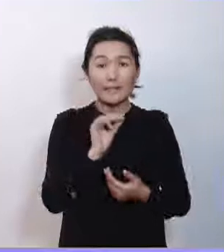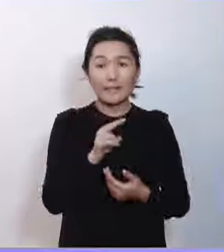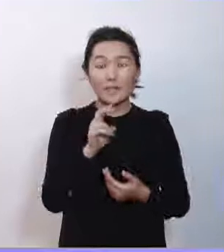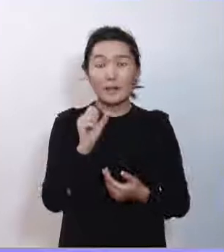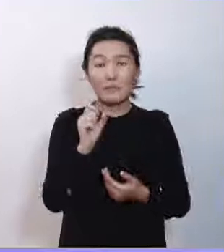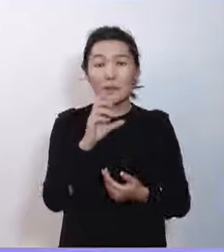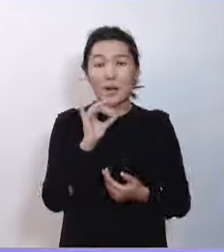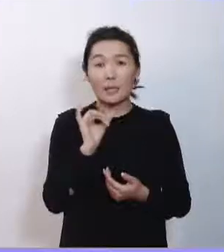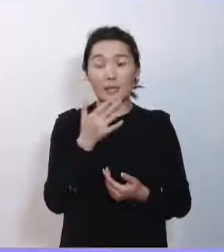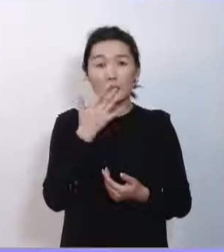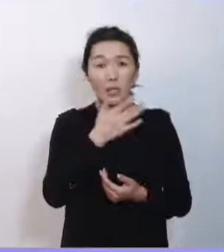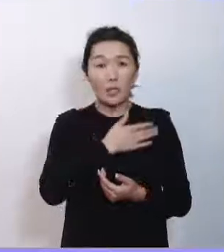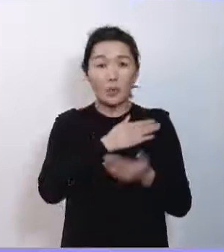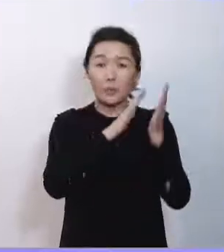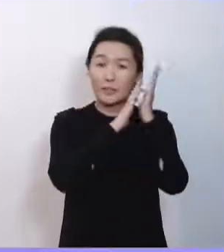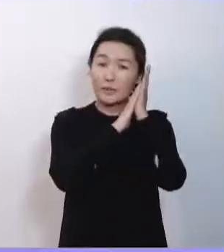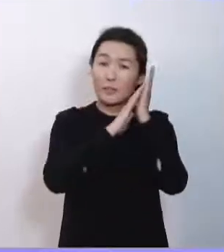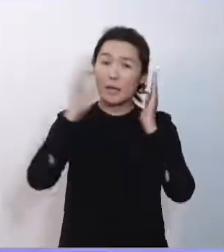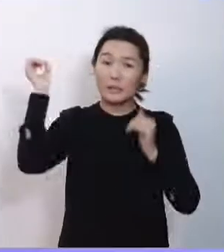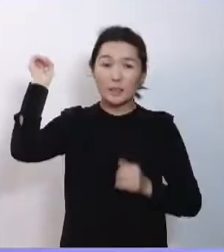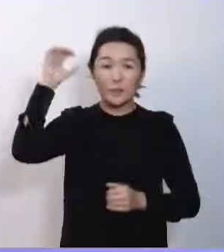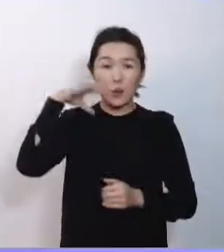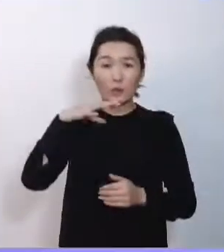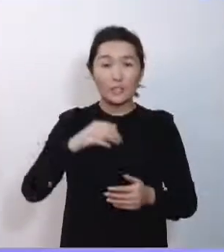Барсик любит спать на солнышке.